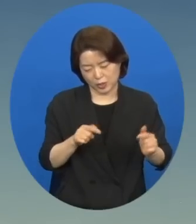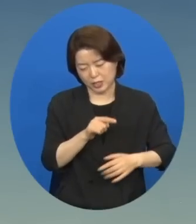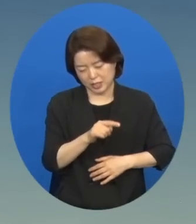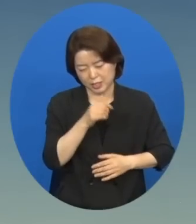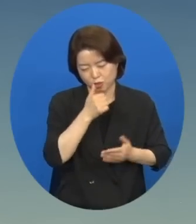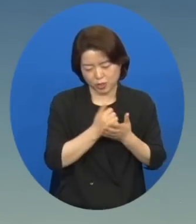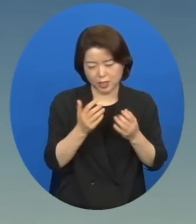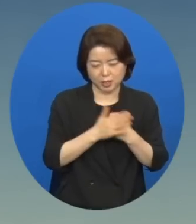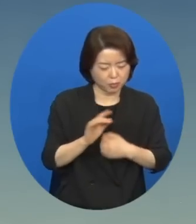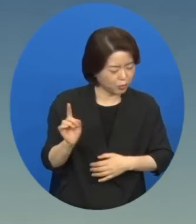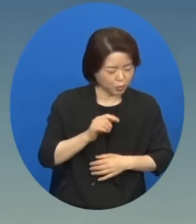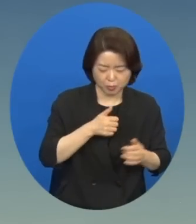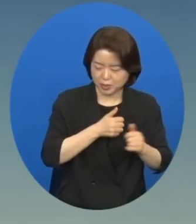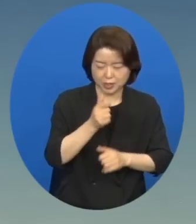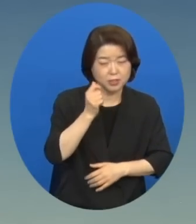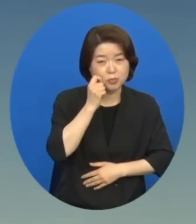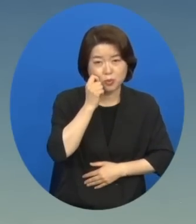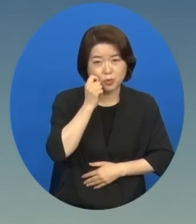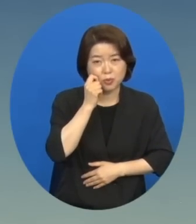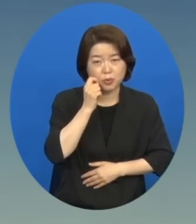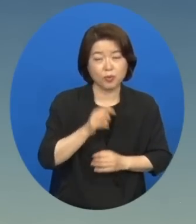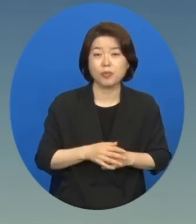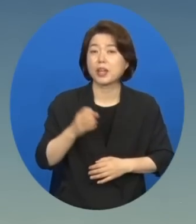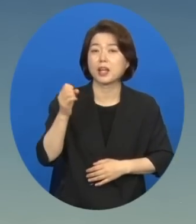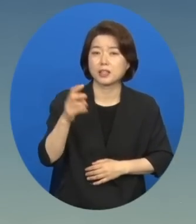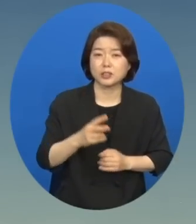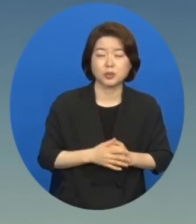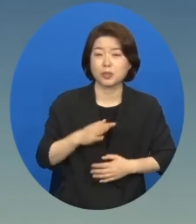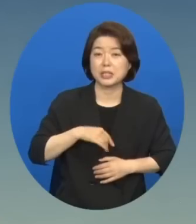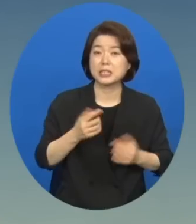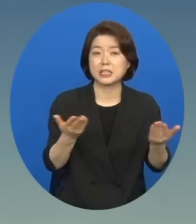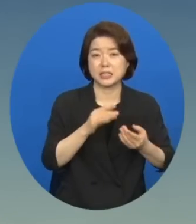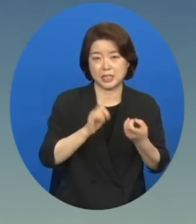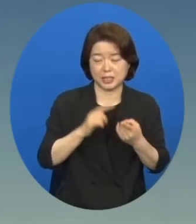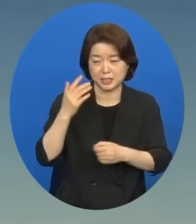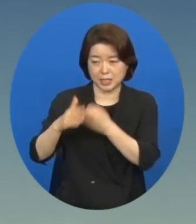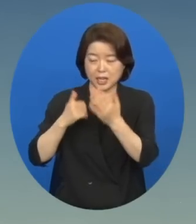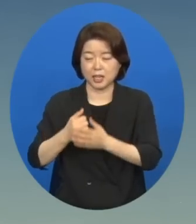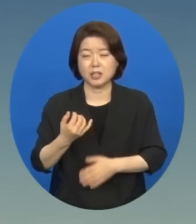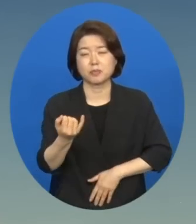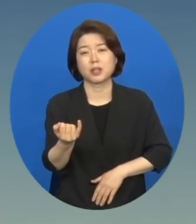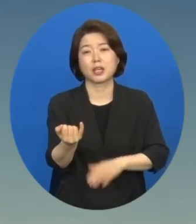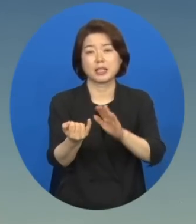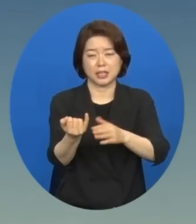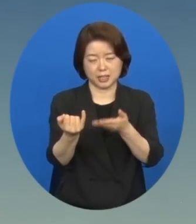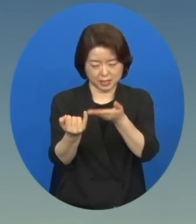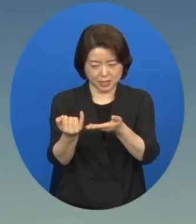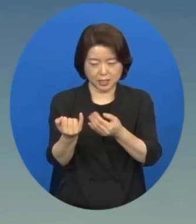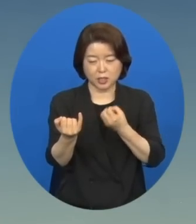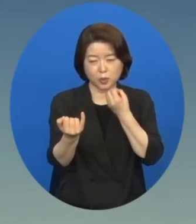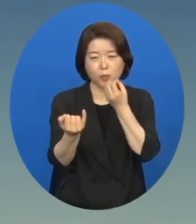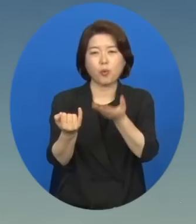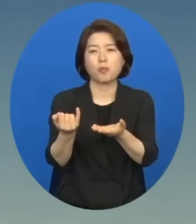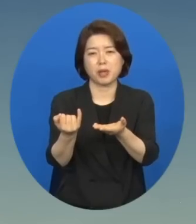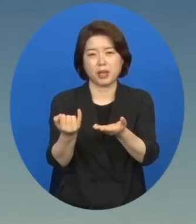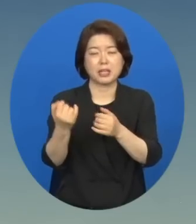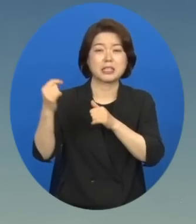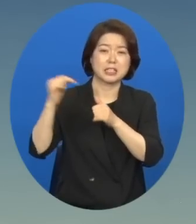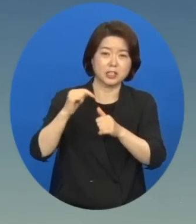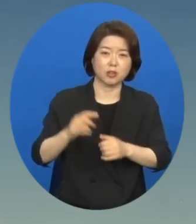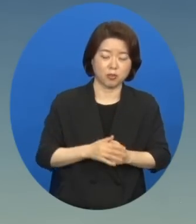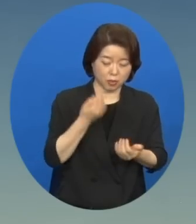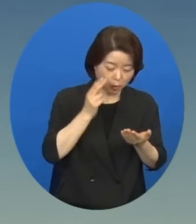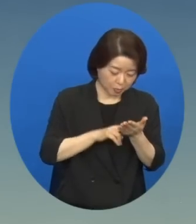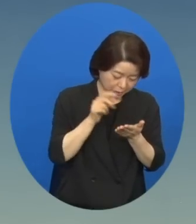도무지 이길 수가 없어. 그리고 이 일에 대하여 하나님께서 아내에게 고백하라고 하셨어. 그래서 편지를